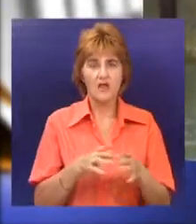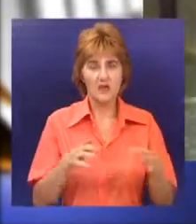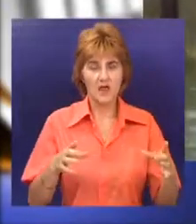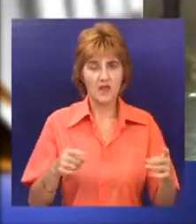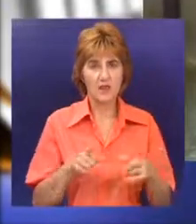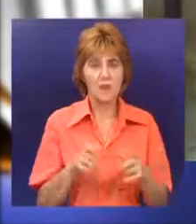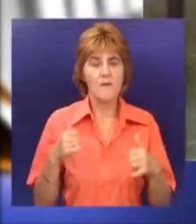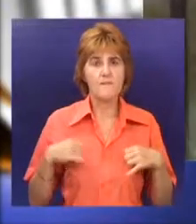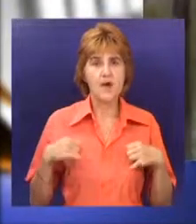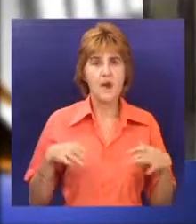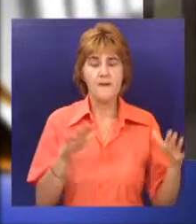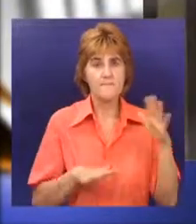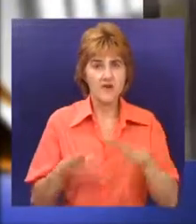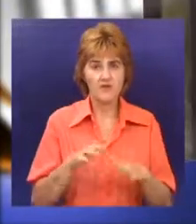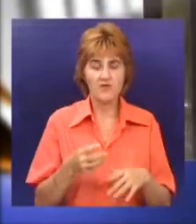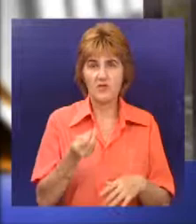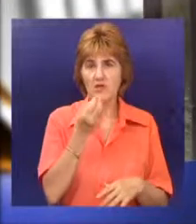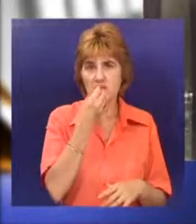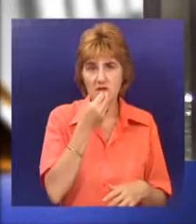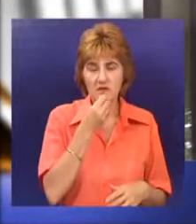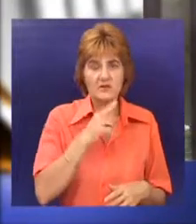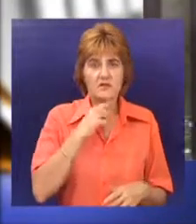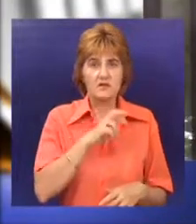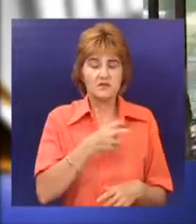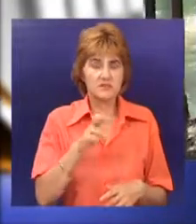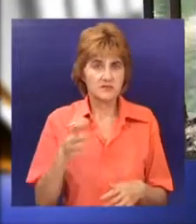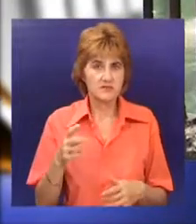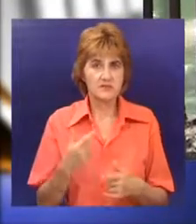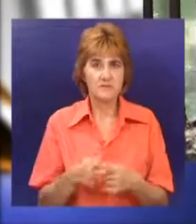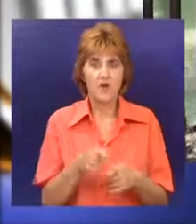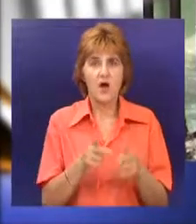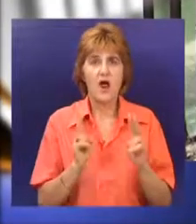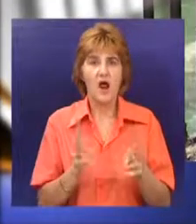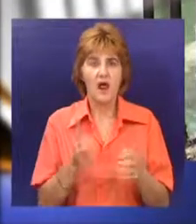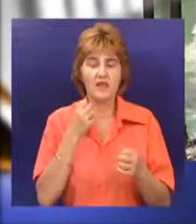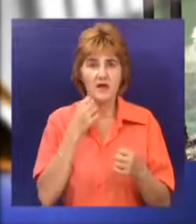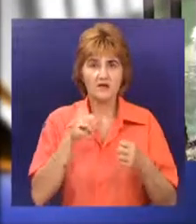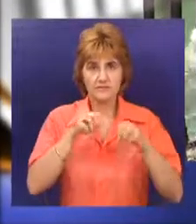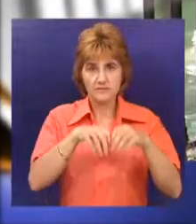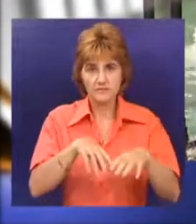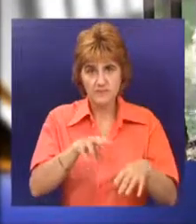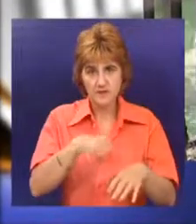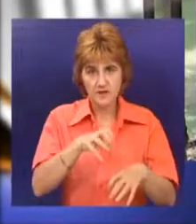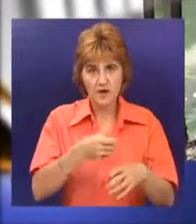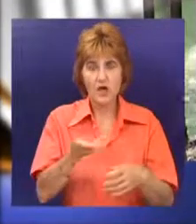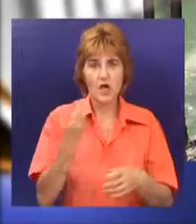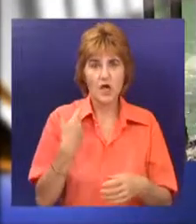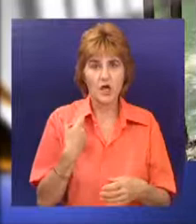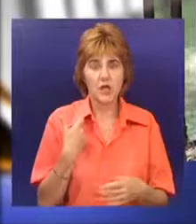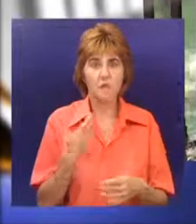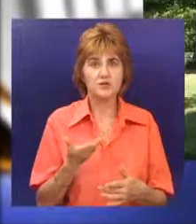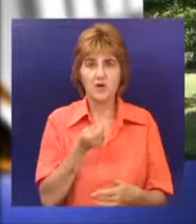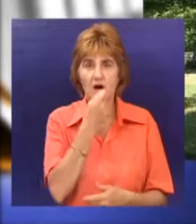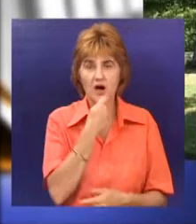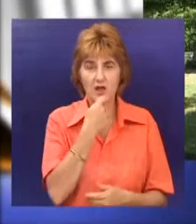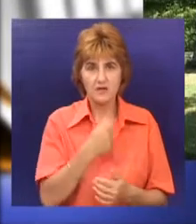ovaj beli medved. Sveže voće i povrće se životinjama zaledi i dok se rashlađuju grickajući led, lagano dolaze do svoje